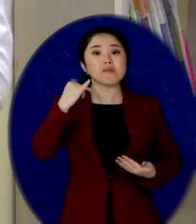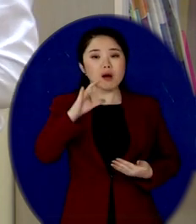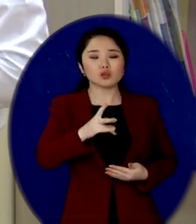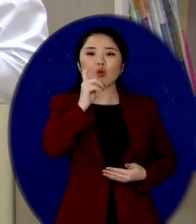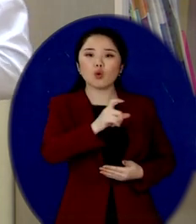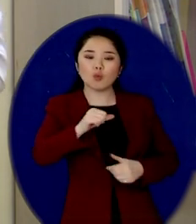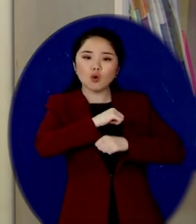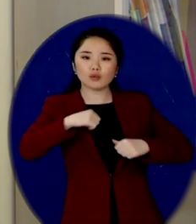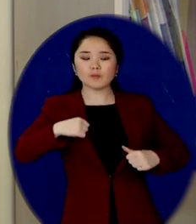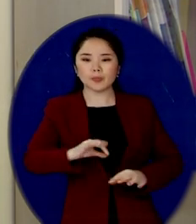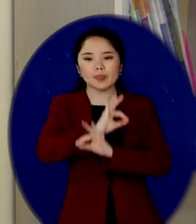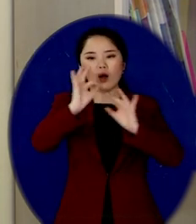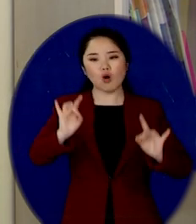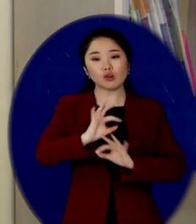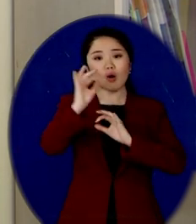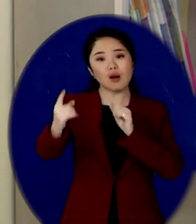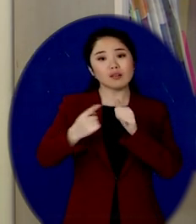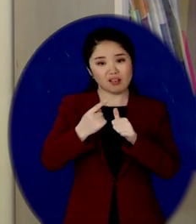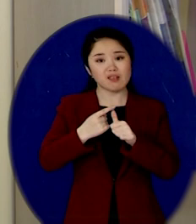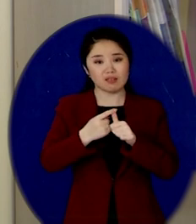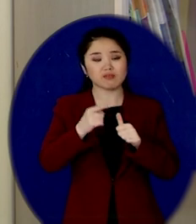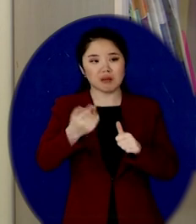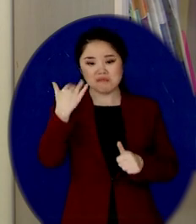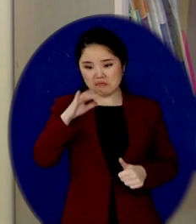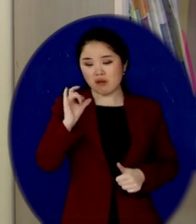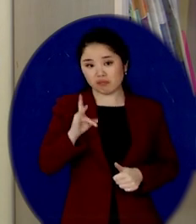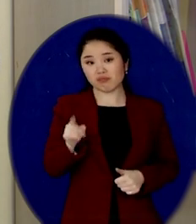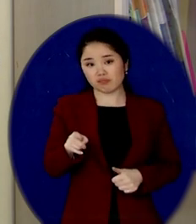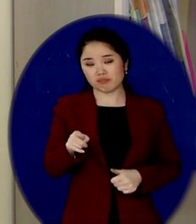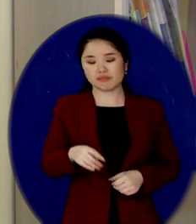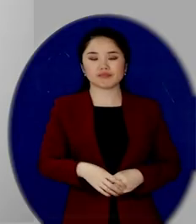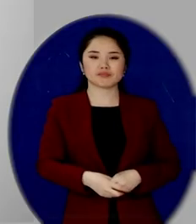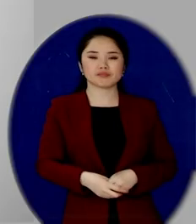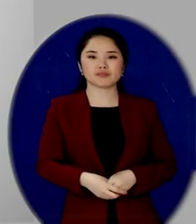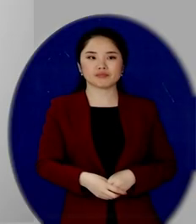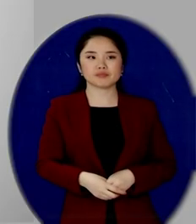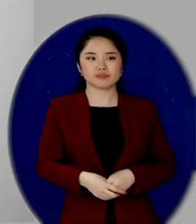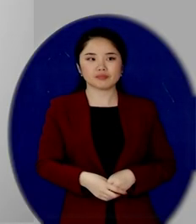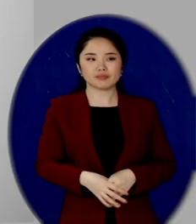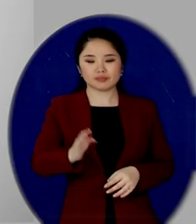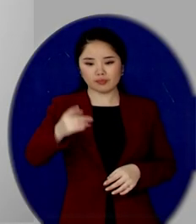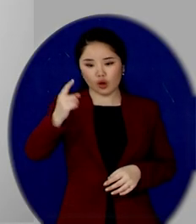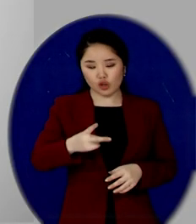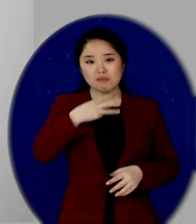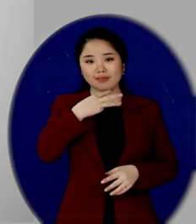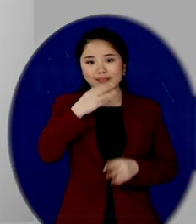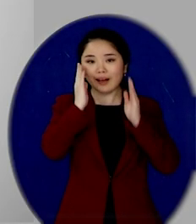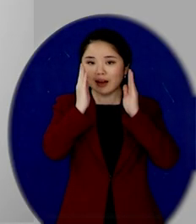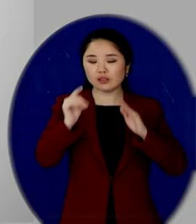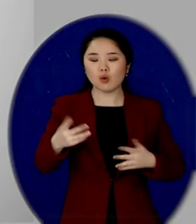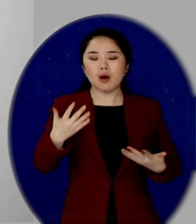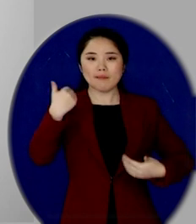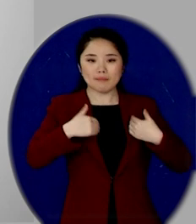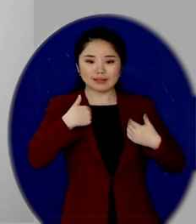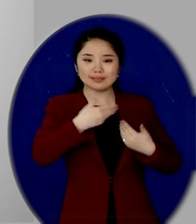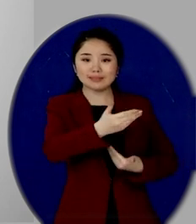өөр өөрөөр нэршилсэн байгааг бүгдээрээ харж болж байгаа юм. За дараах мэдээллийг харъя. Багш нь та